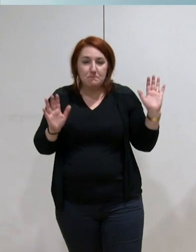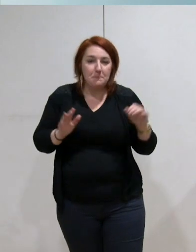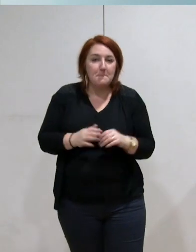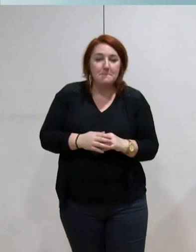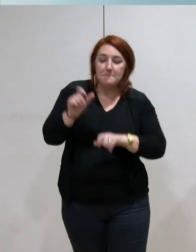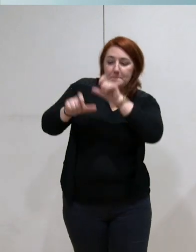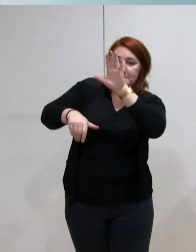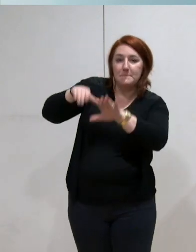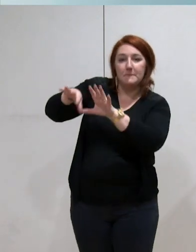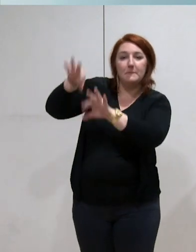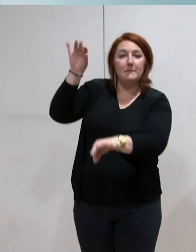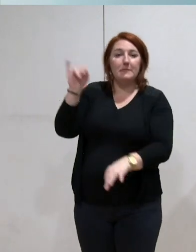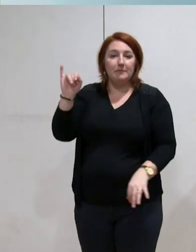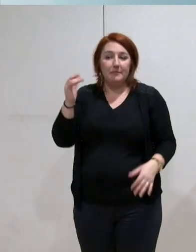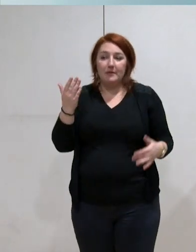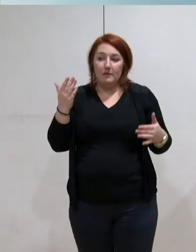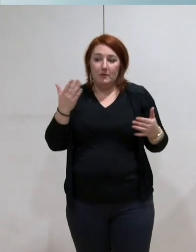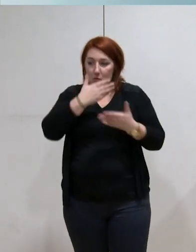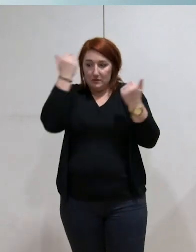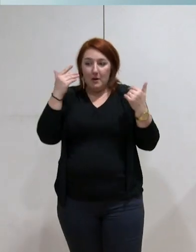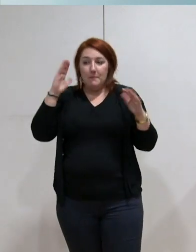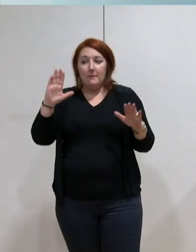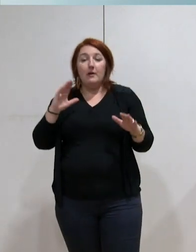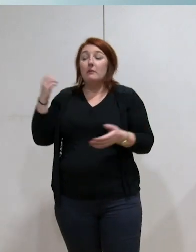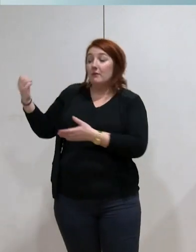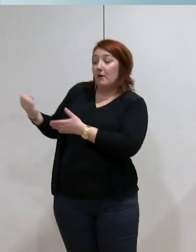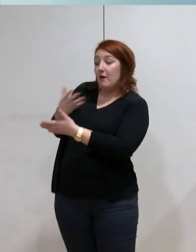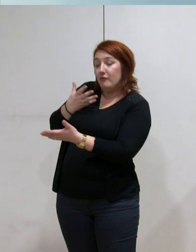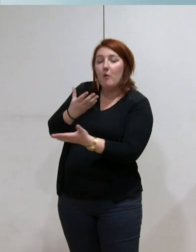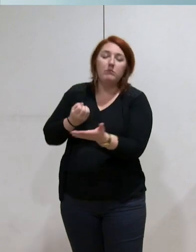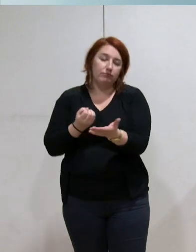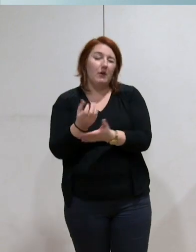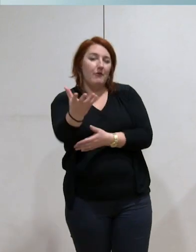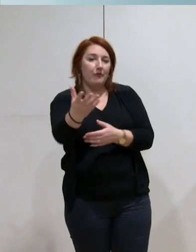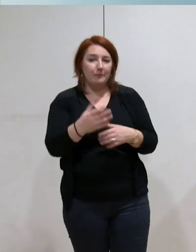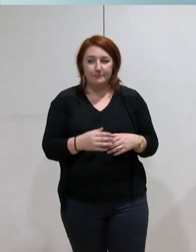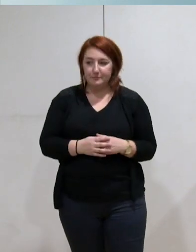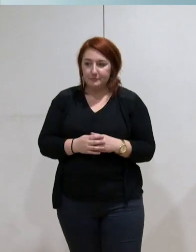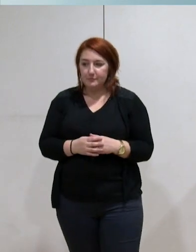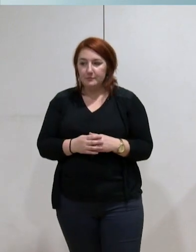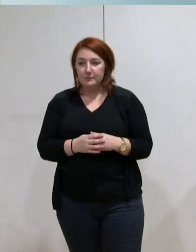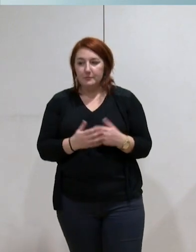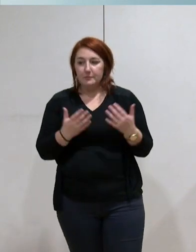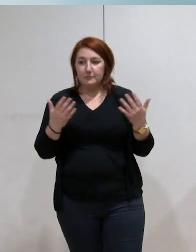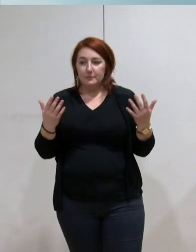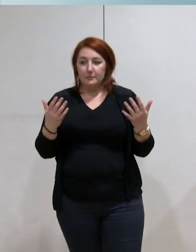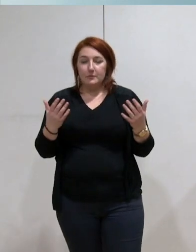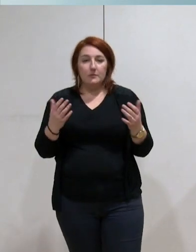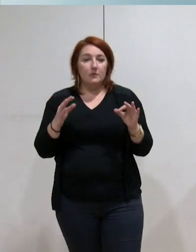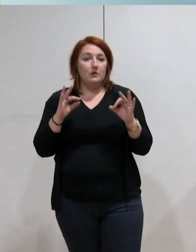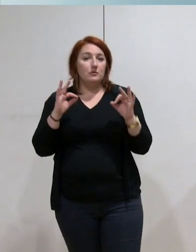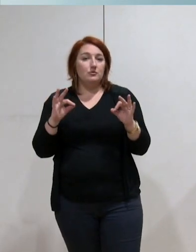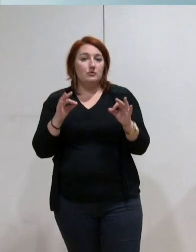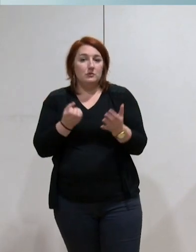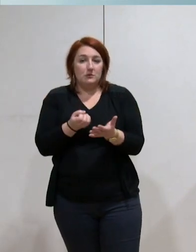ont été retenus mais nous ne manquons pas de vous donner l'information quand elle quand nous l'aurons alors juste quelques éléments